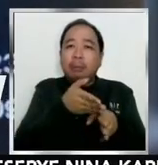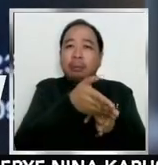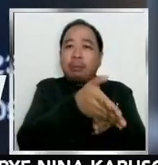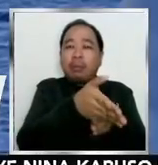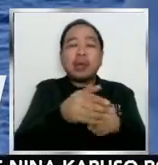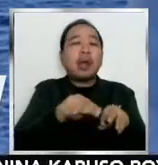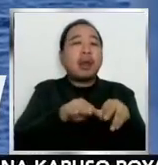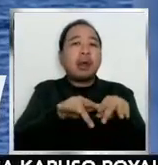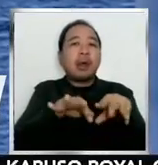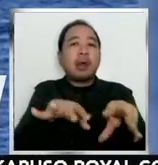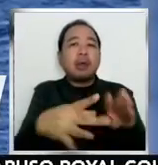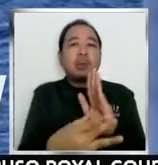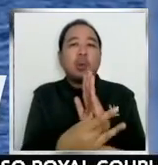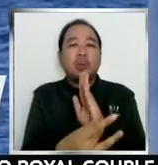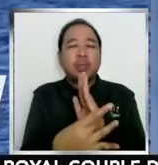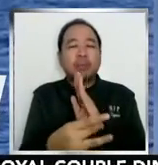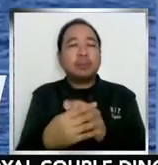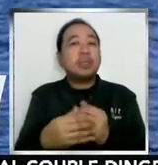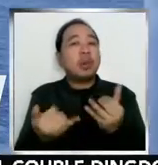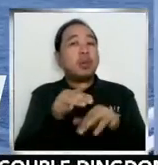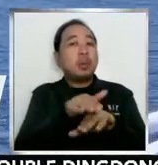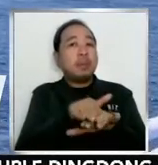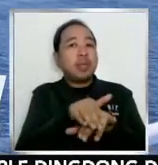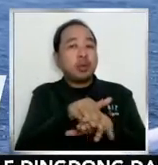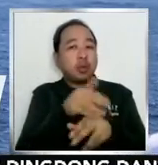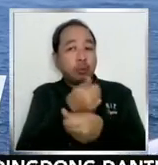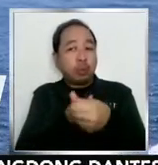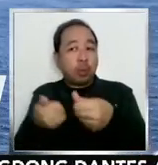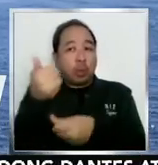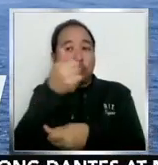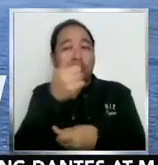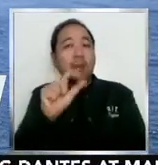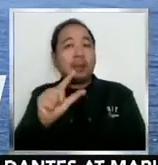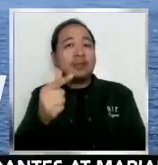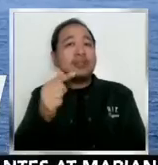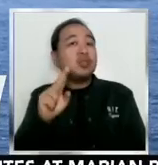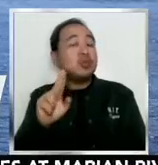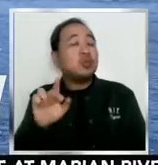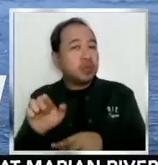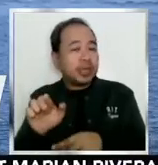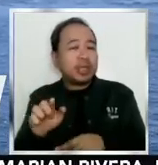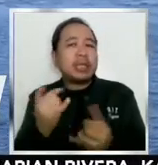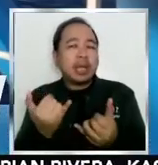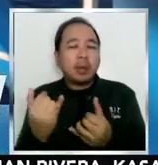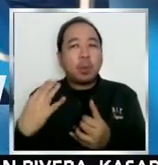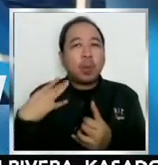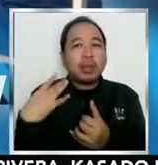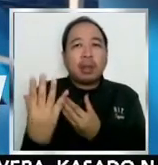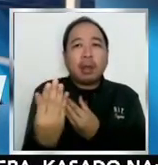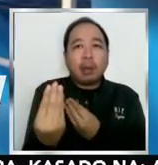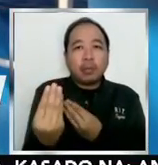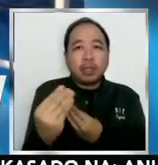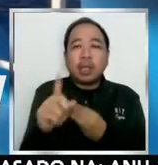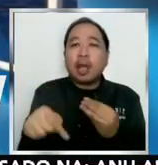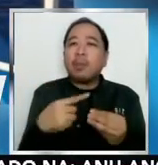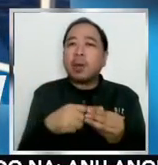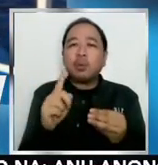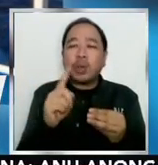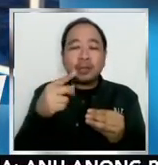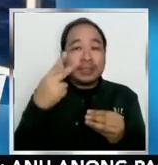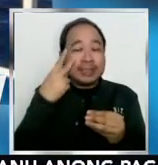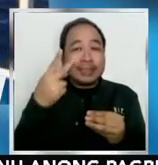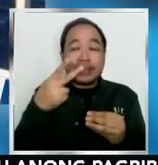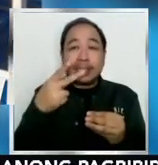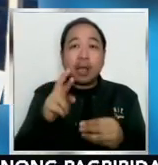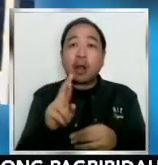Humerlito Dolor, hinihintay pa nila sa ngayon ang opisyal na report kaugnay sa nakuna ng ROV bago magsagawa ng